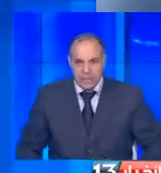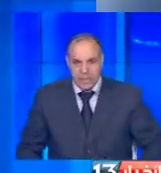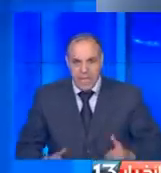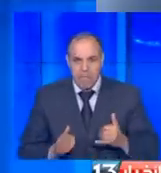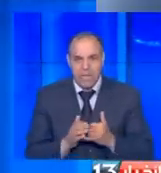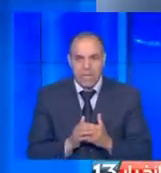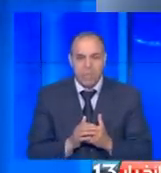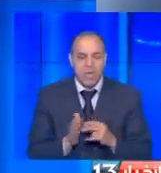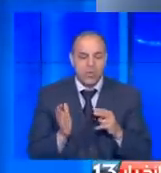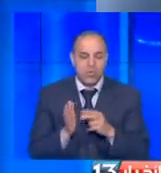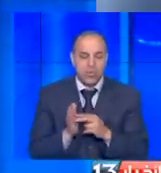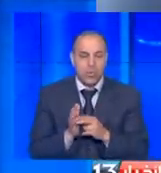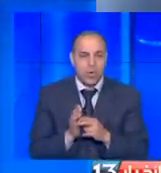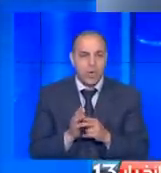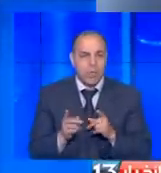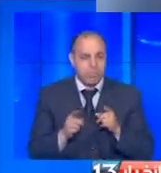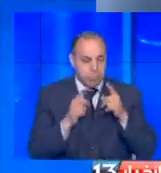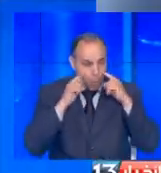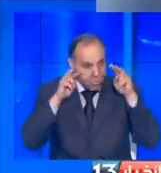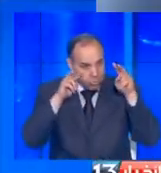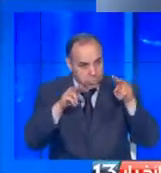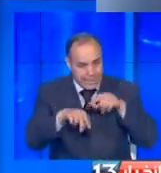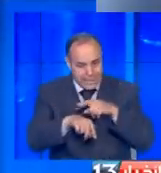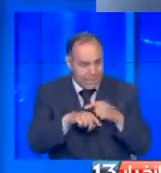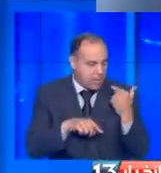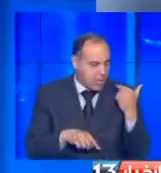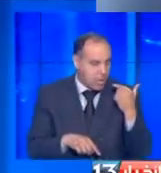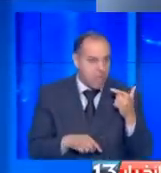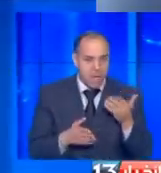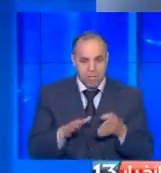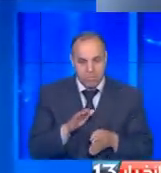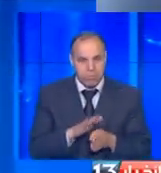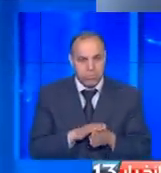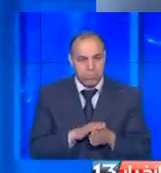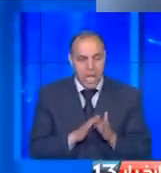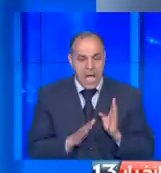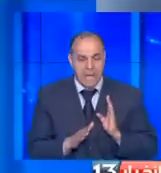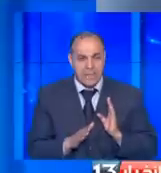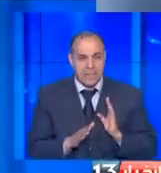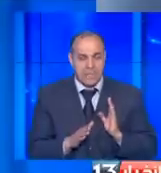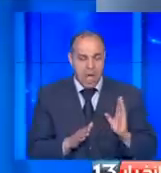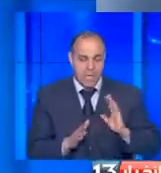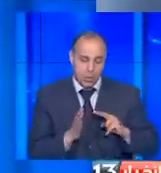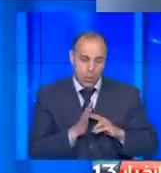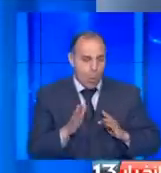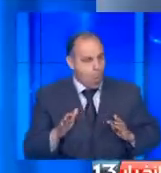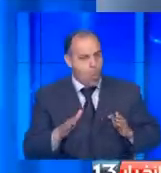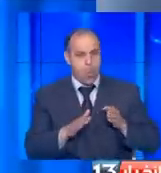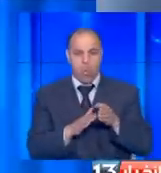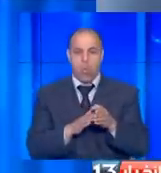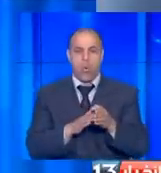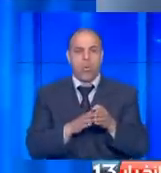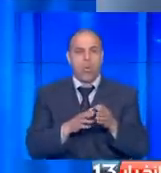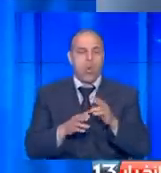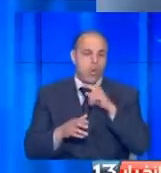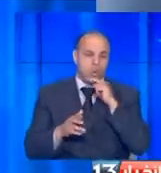إلى مدينة دوما السورية اتجهت الأنظار خلال الساعات الأخيرة مع انطلاق عملية عسكرية للجيش السوري بها،